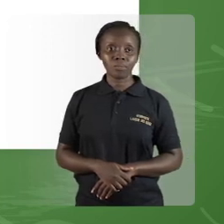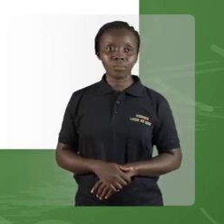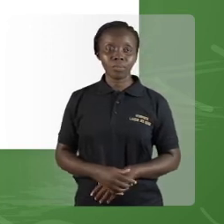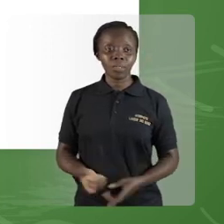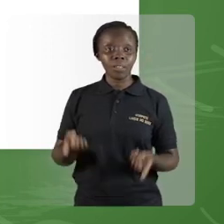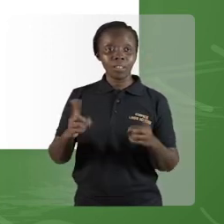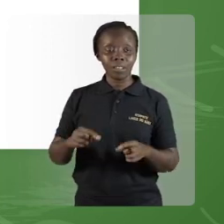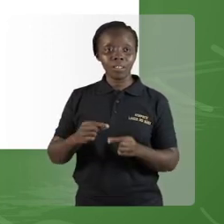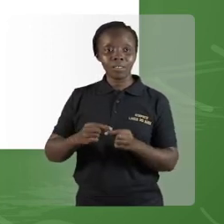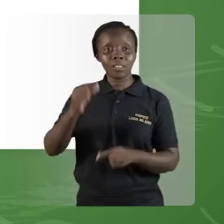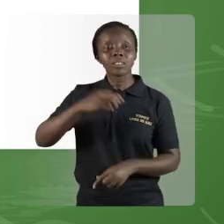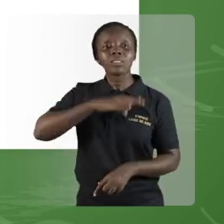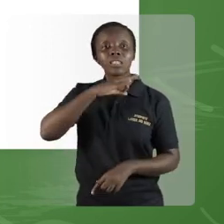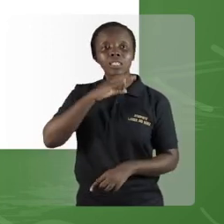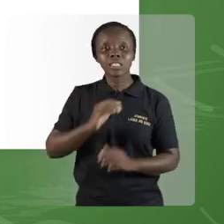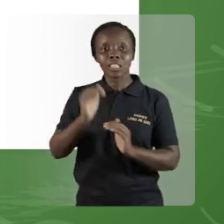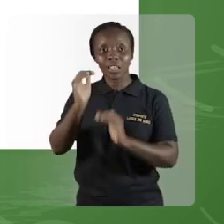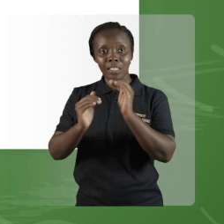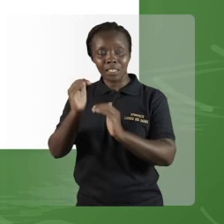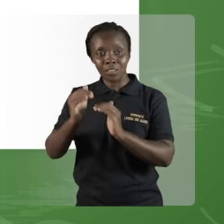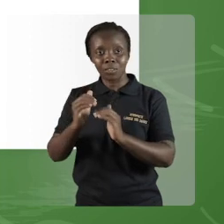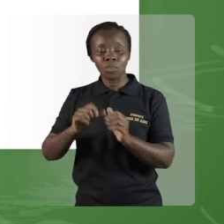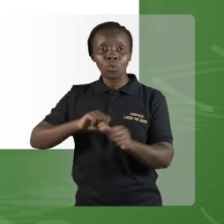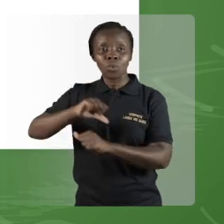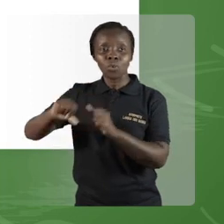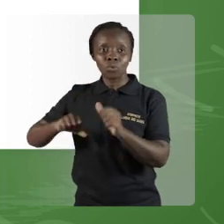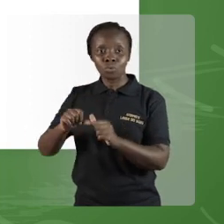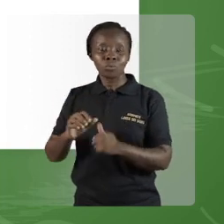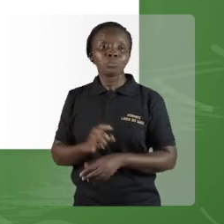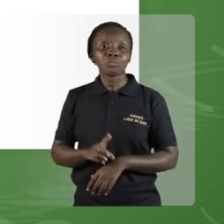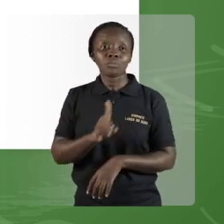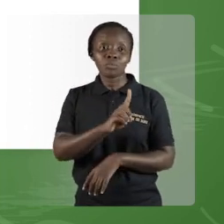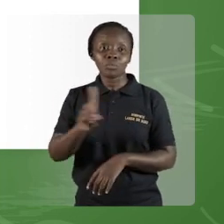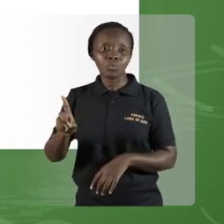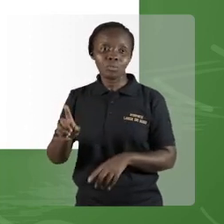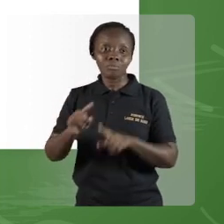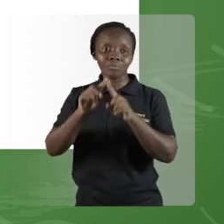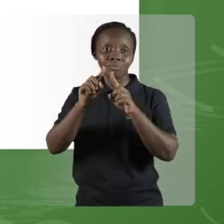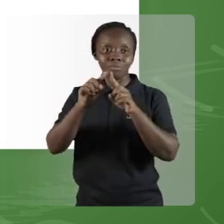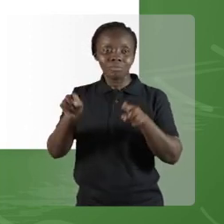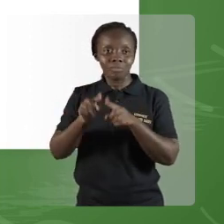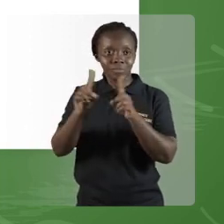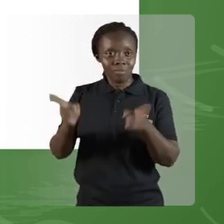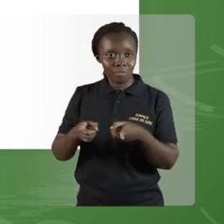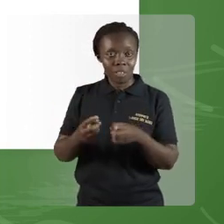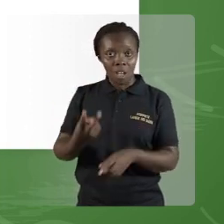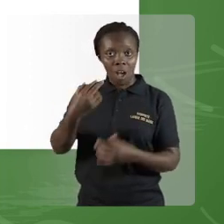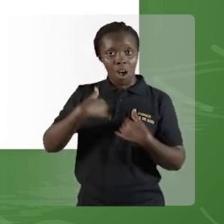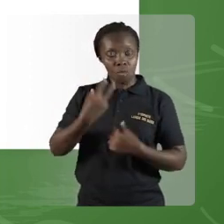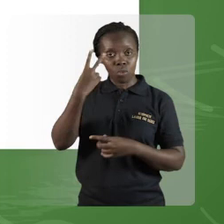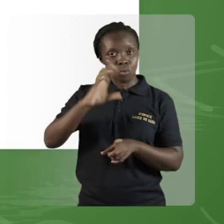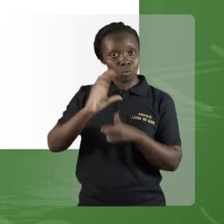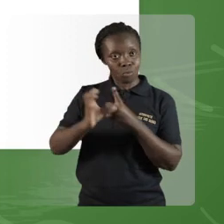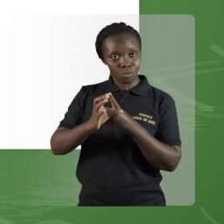Lorsque la tige est en équilibre autour d'un axe de rotation, on a les deux conditions suivantes qui doivent être